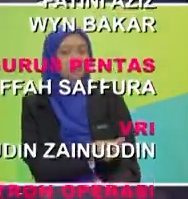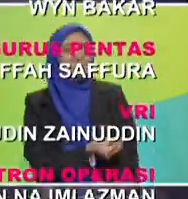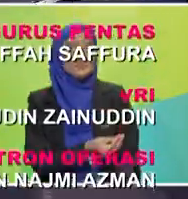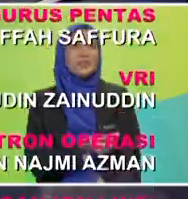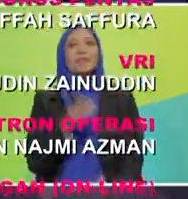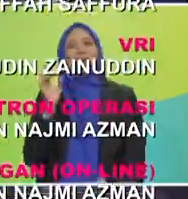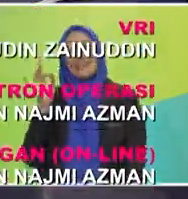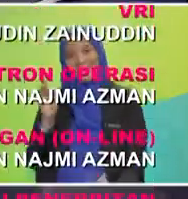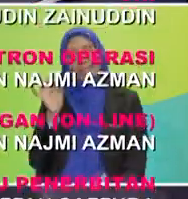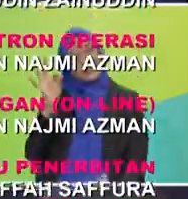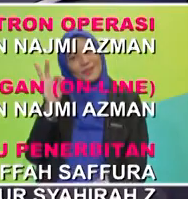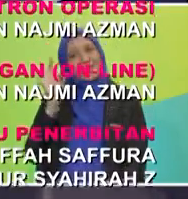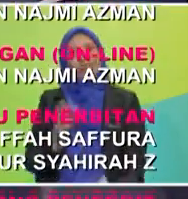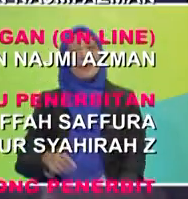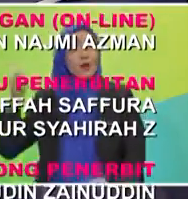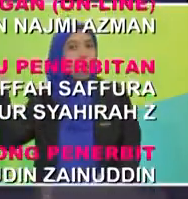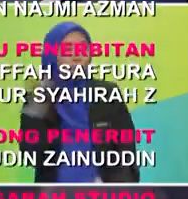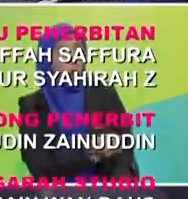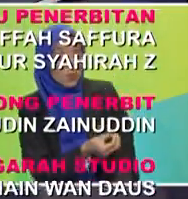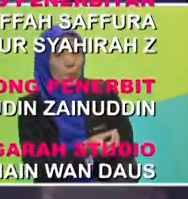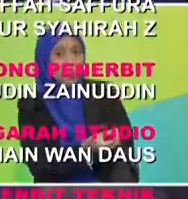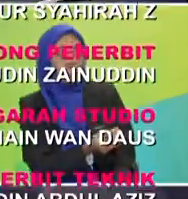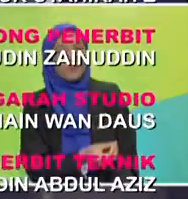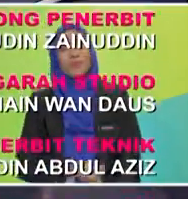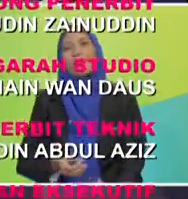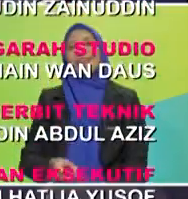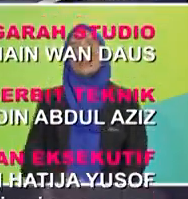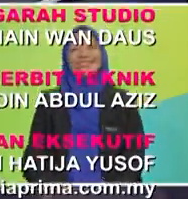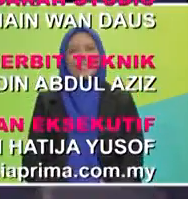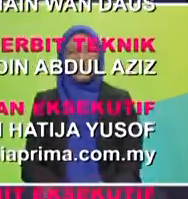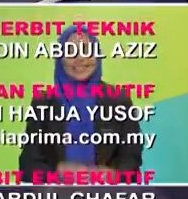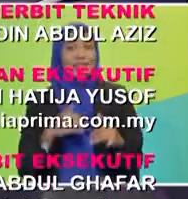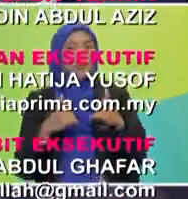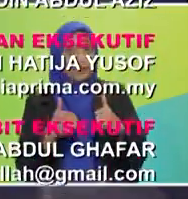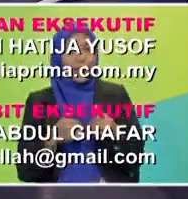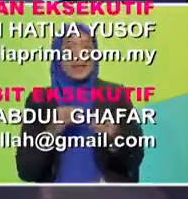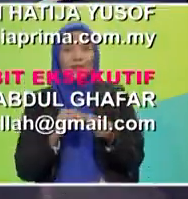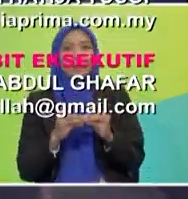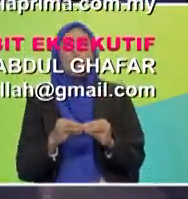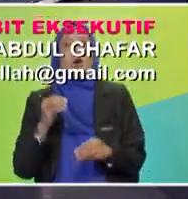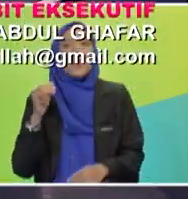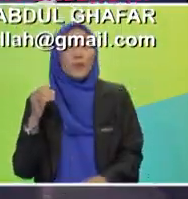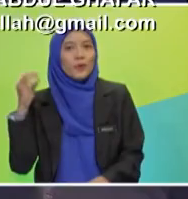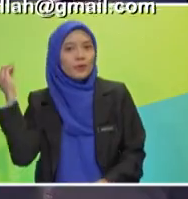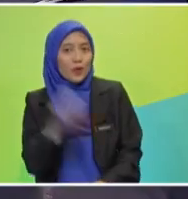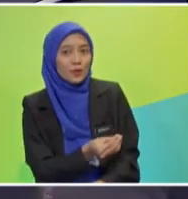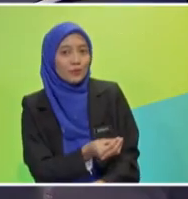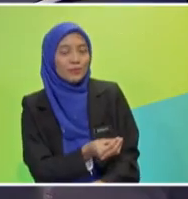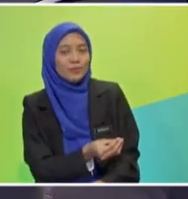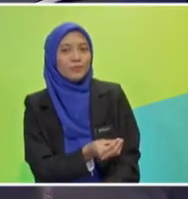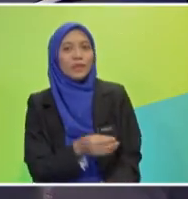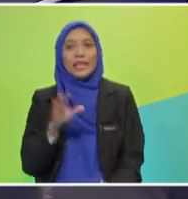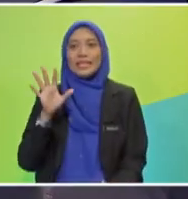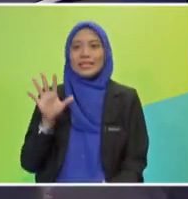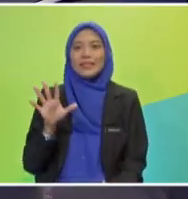awesome. 9. Yes, 1 2 3 awesome. 4. Tak ada lah, FIFA. Okey. 1 2 3 awesome.